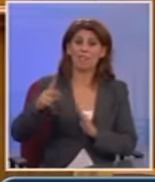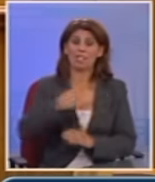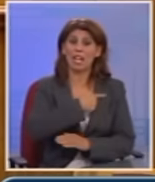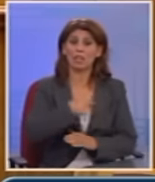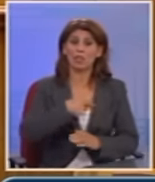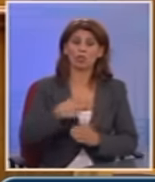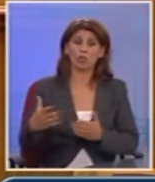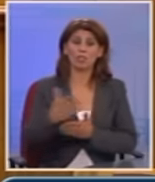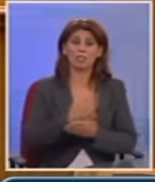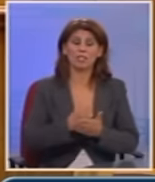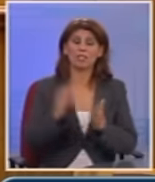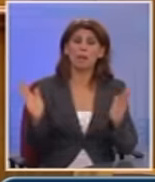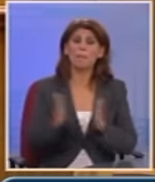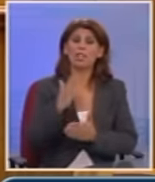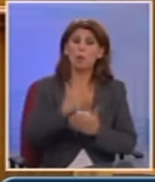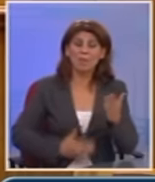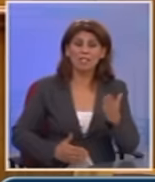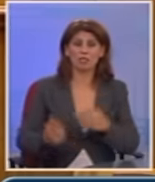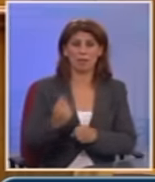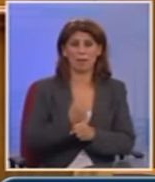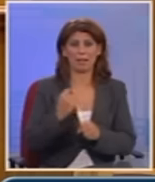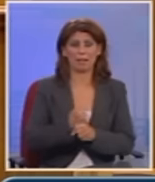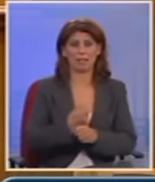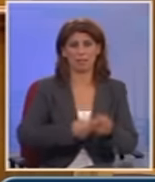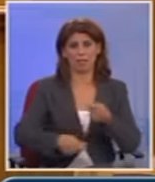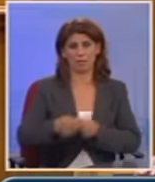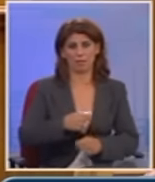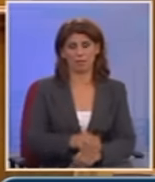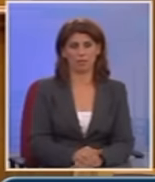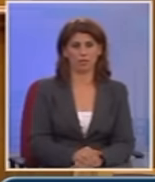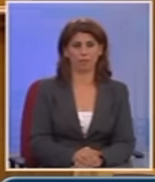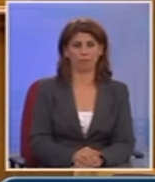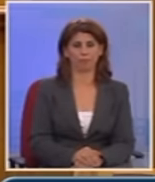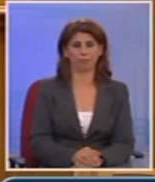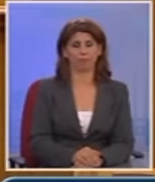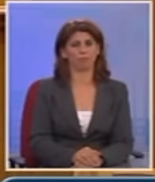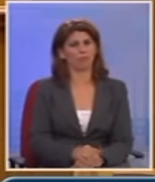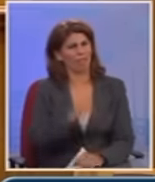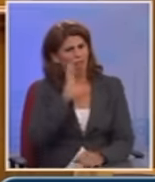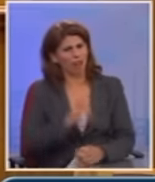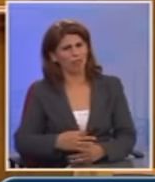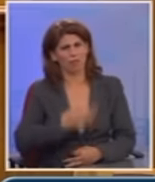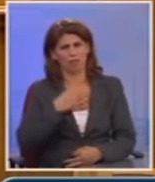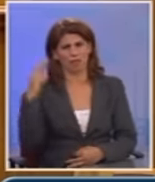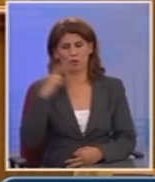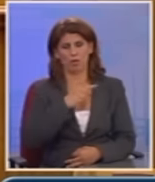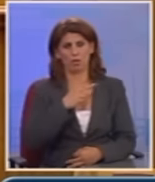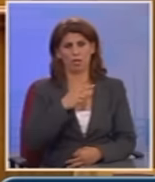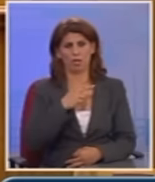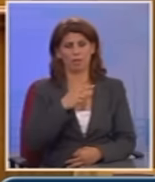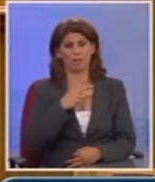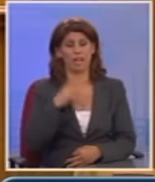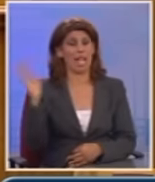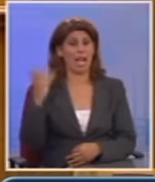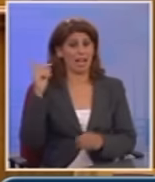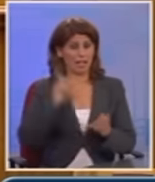εργοδοτικών εισφορών σε μικρομεσαίους επαγγελματίες, επιχειρηματίες. Αλήθεια, κύριε Πρωθυπουργέ, αν